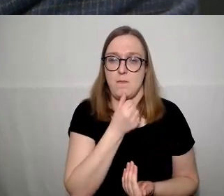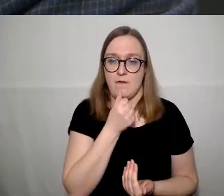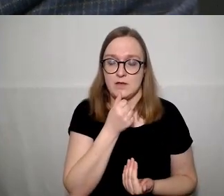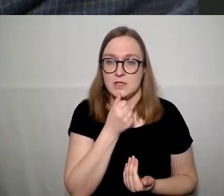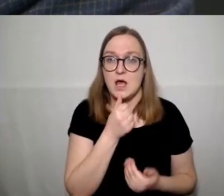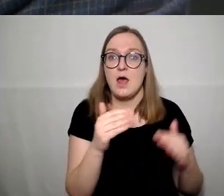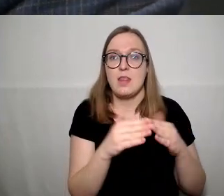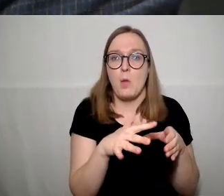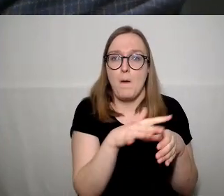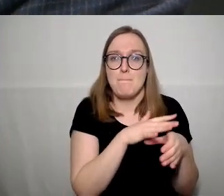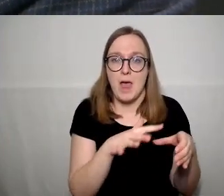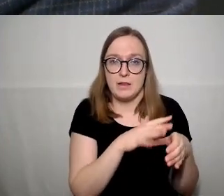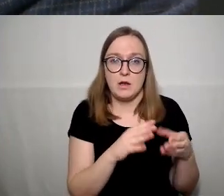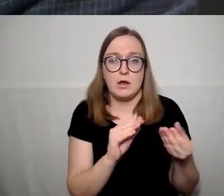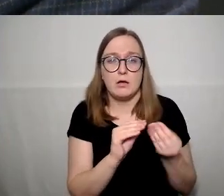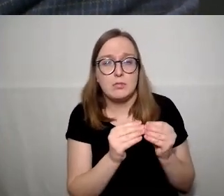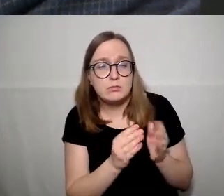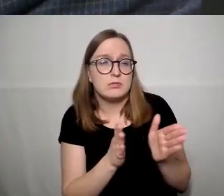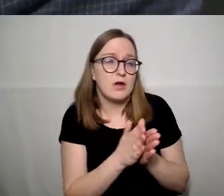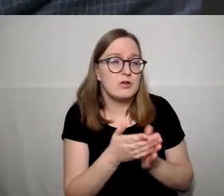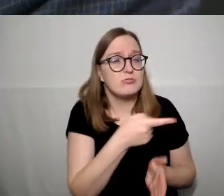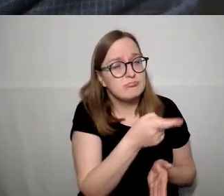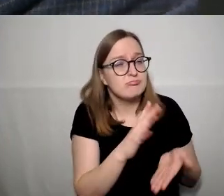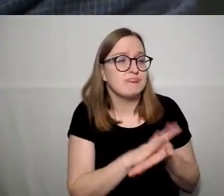bendrijomis, jog jos pasiruoštų